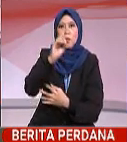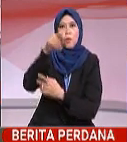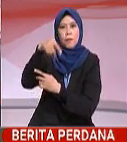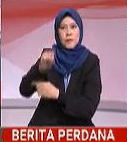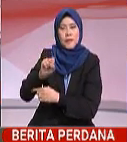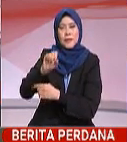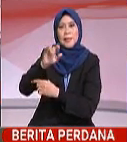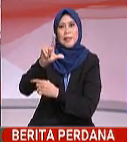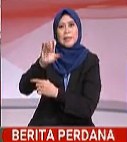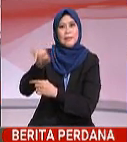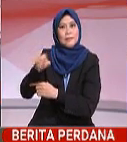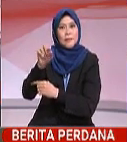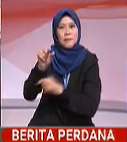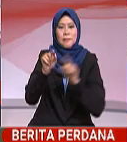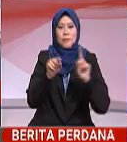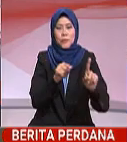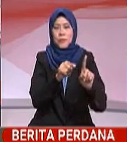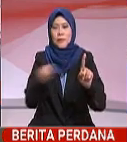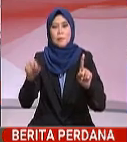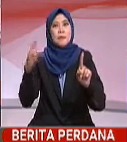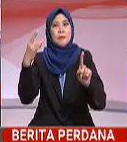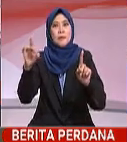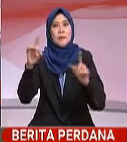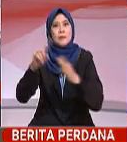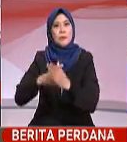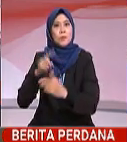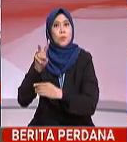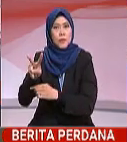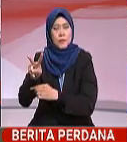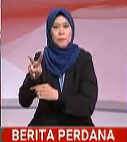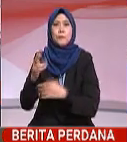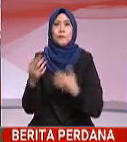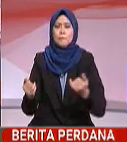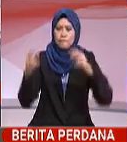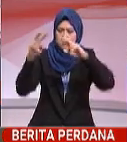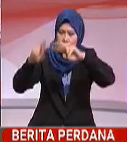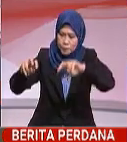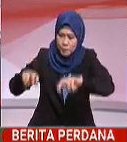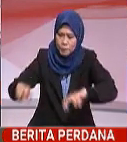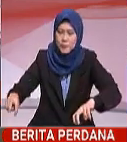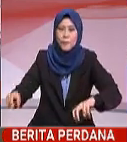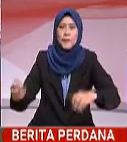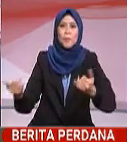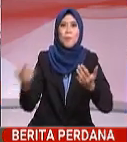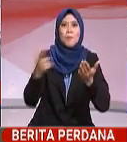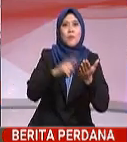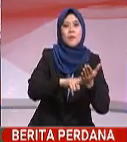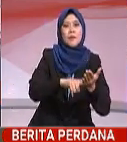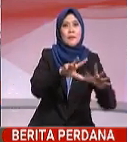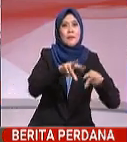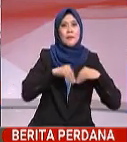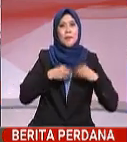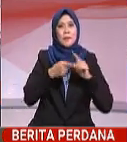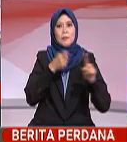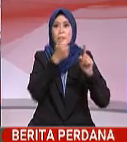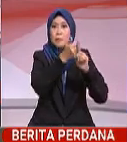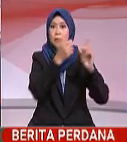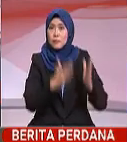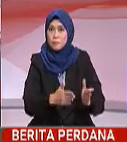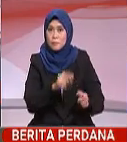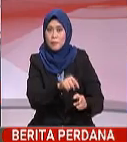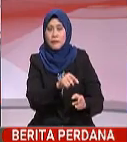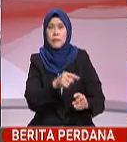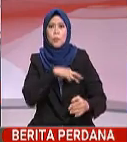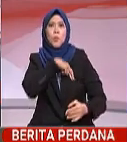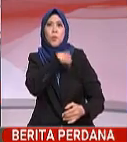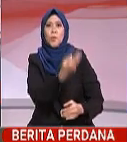lejang pada 1 hingga 18 Februari lalu dan siasatan dijalankan susulan laporan diterima daripada mangsa yang